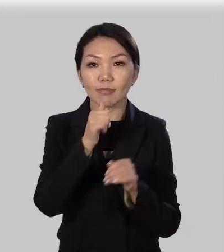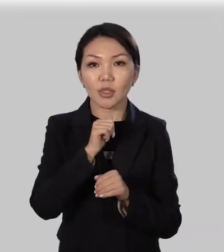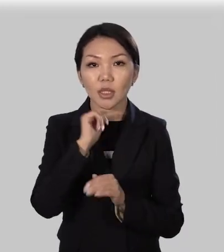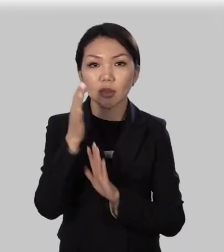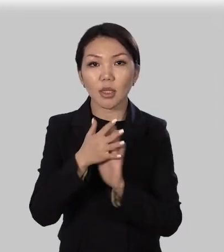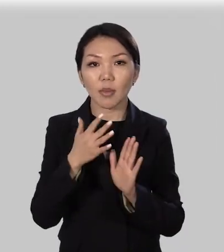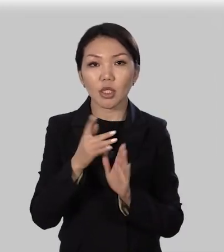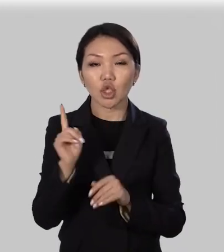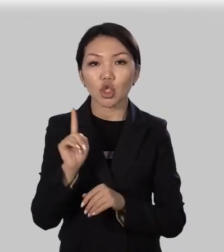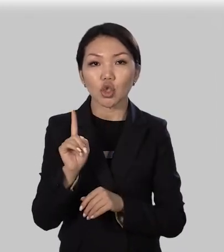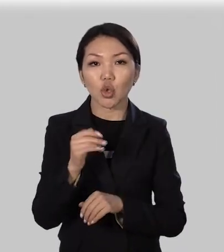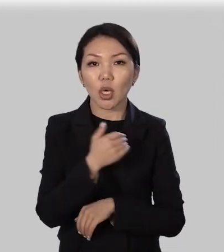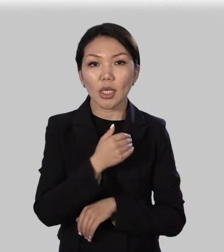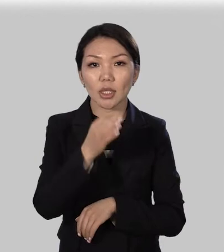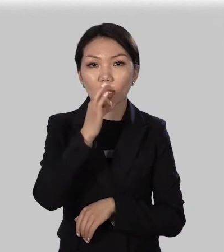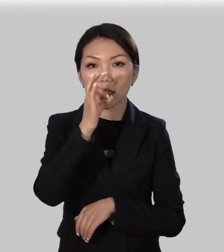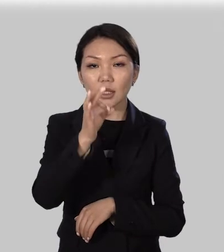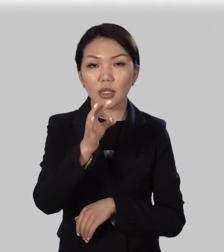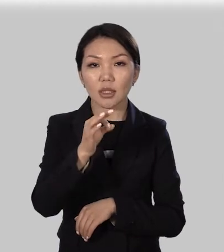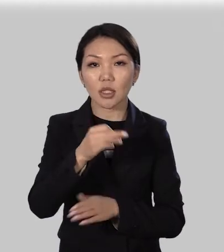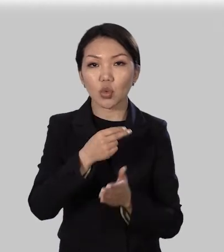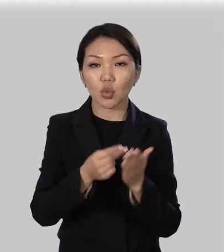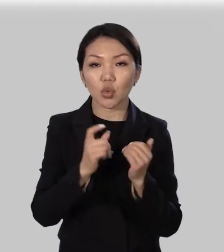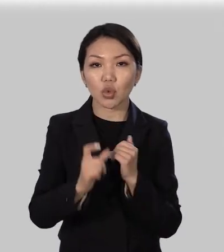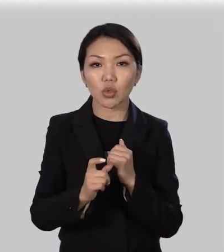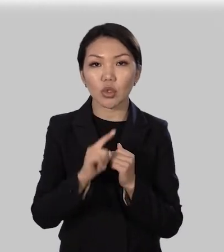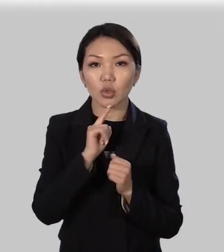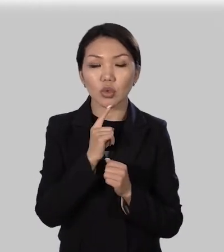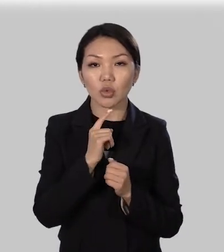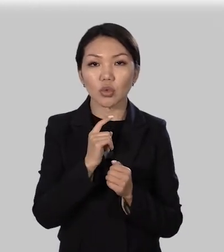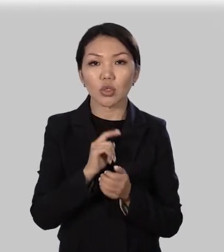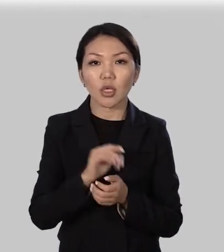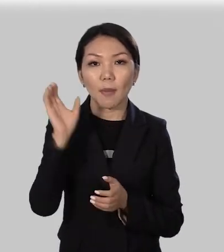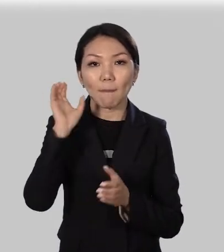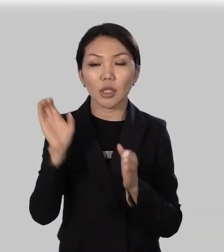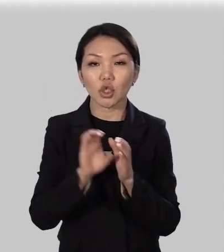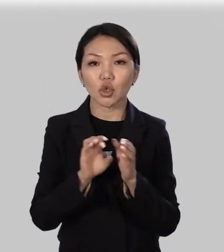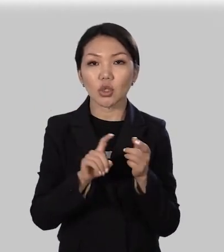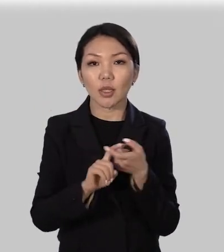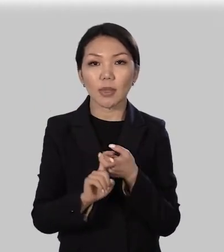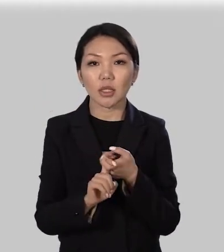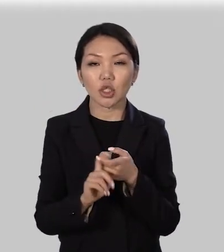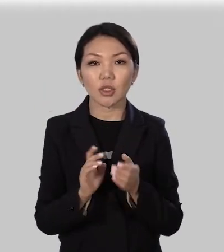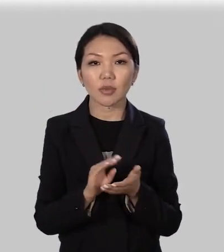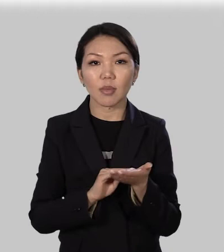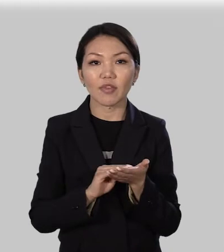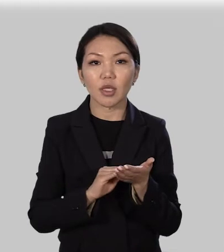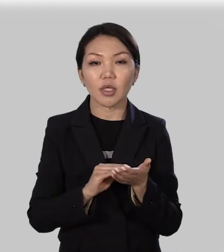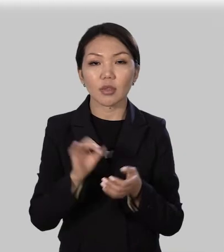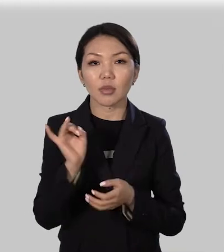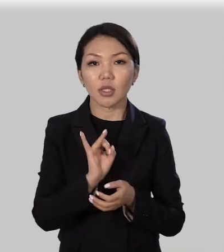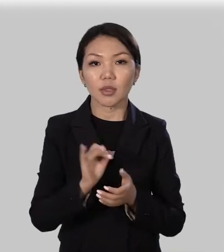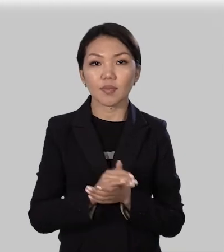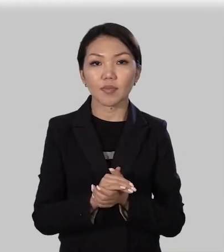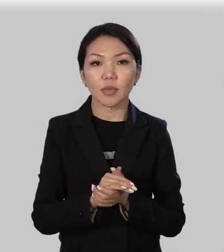художник? Сложно сочиненное предложение с повторяющимся союзом «и». И о чем думали, мечтали